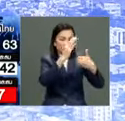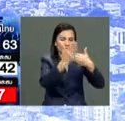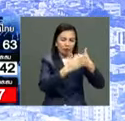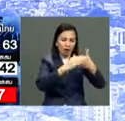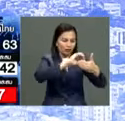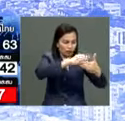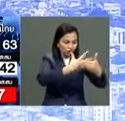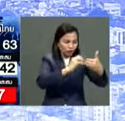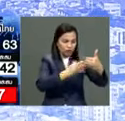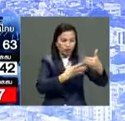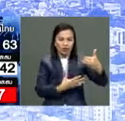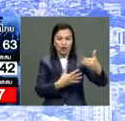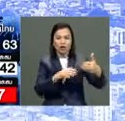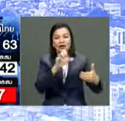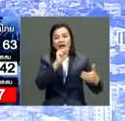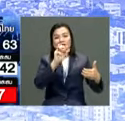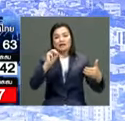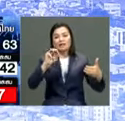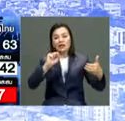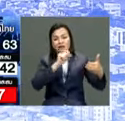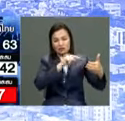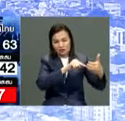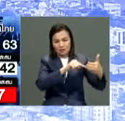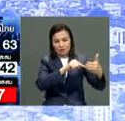เท่านั้นนะครับตอนนี้เท่าที่เราสืบนะครับแล้วพบว่าเป็นแบบนี้และเว็บไซต์ที่ที่ที่โฆษะมาเข้ามาในระบบSMSเนี่ยมีการระบาดของแบบนี้อยู่ตั้งแต่แรกแล้วนะครับเราคาดว่านะครับเว็บไซต์นี้เป็นเว็บ